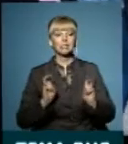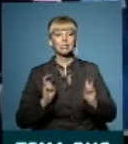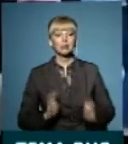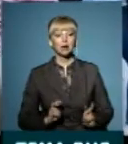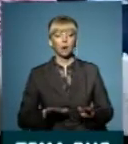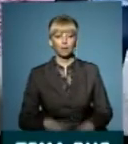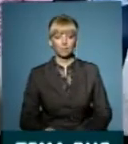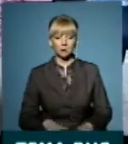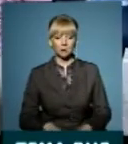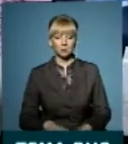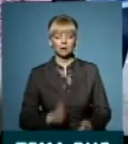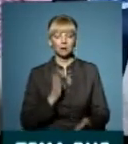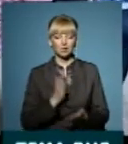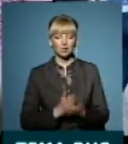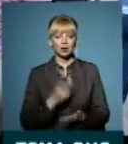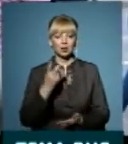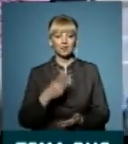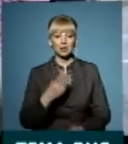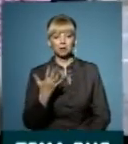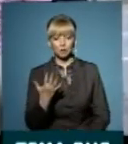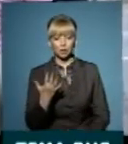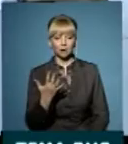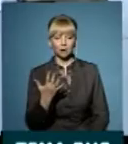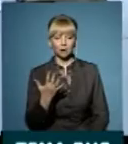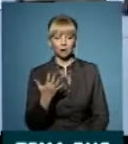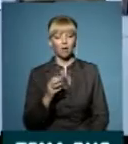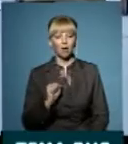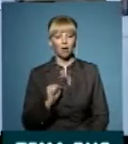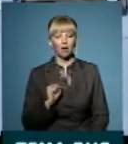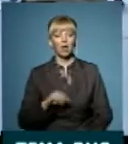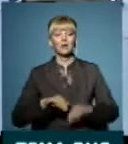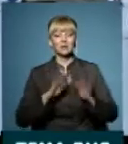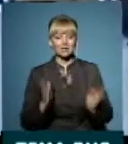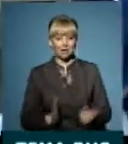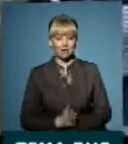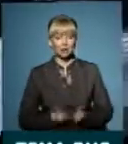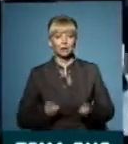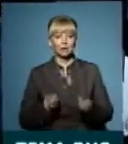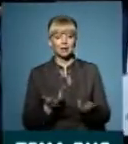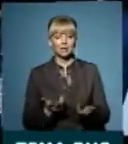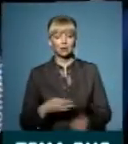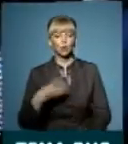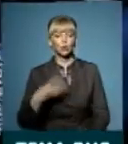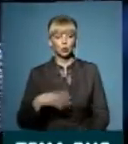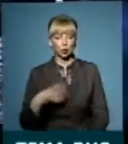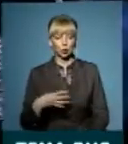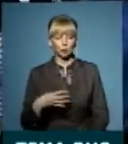сидячих місць є 25, а загальна кількість 40.